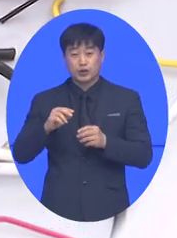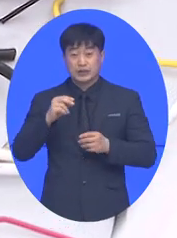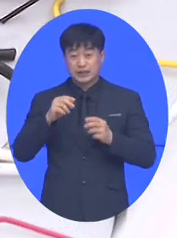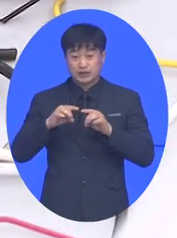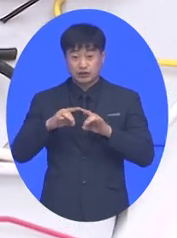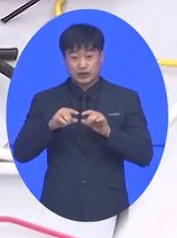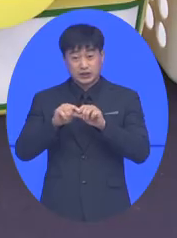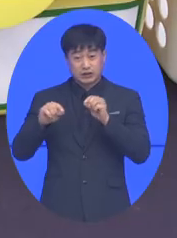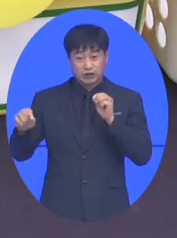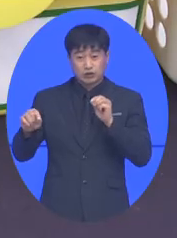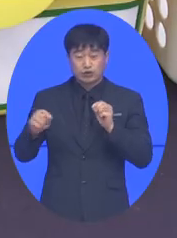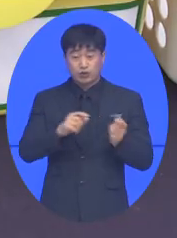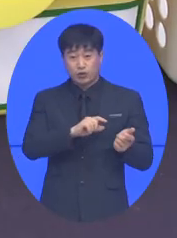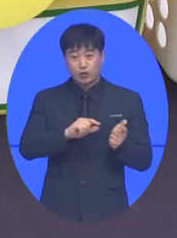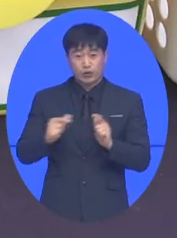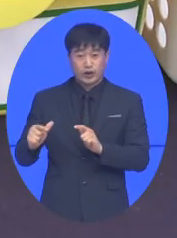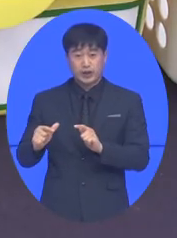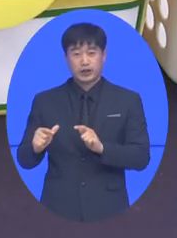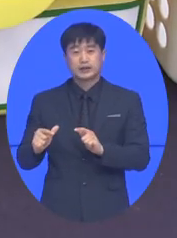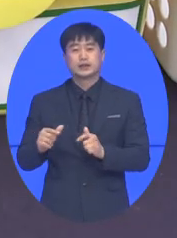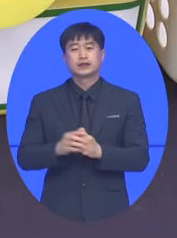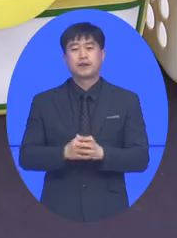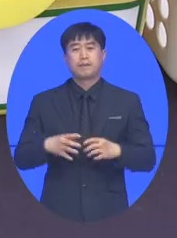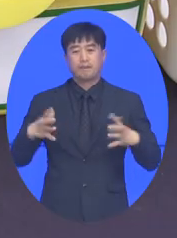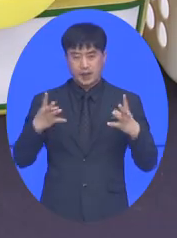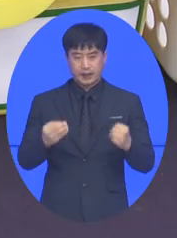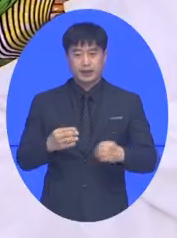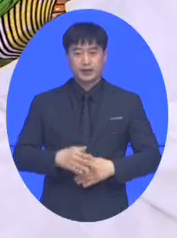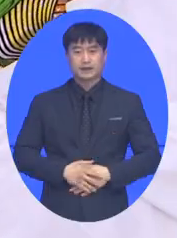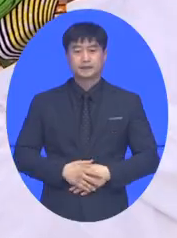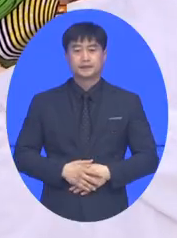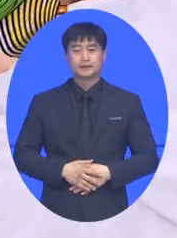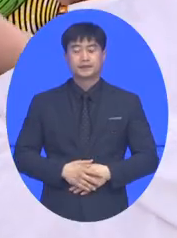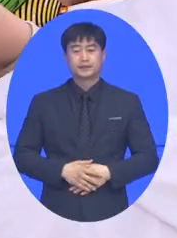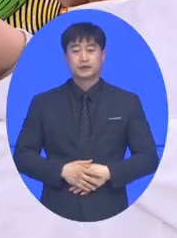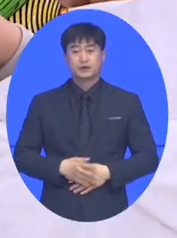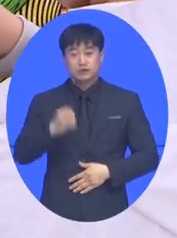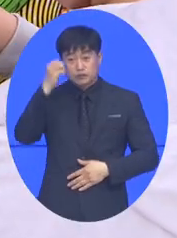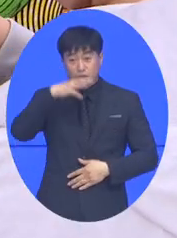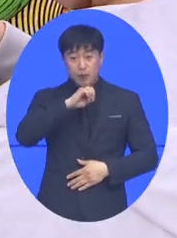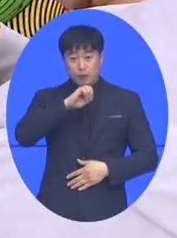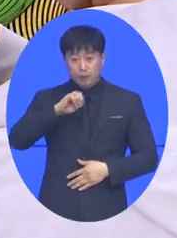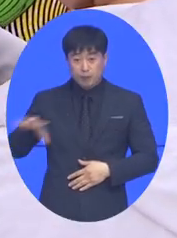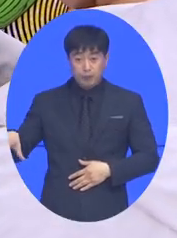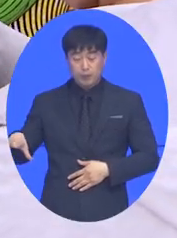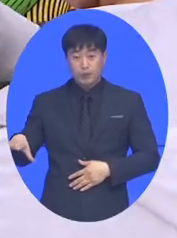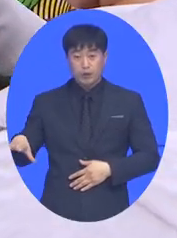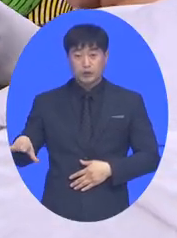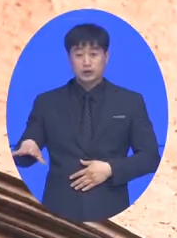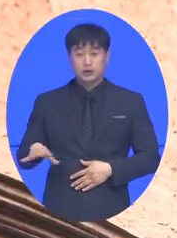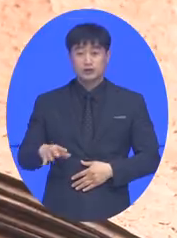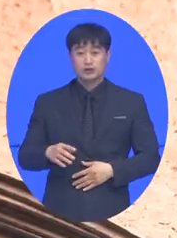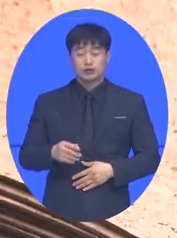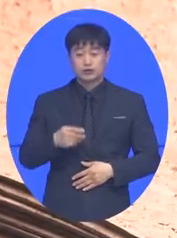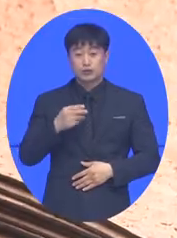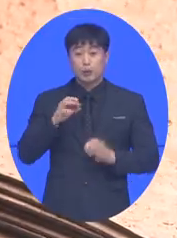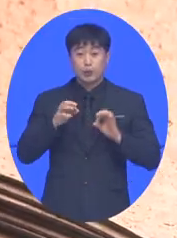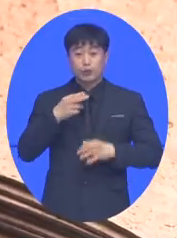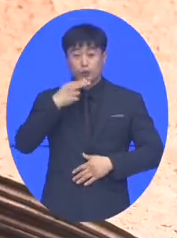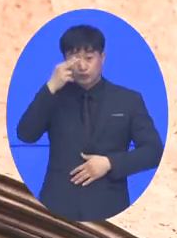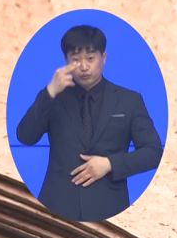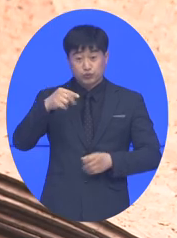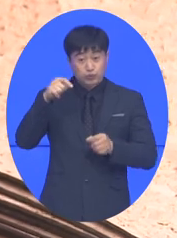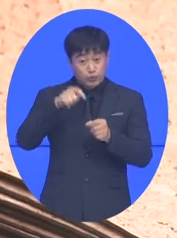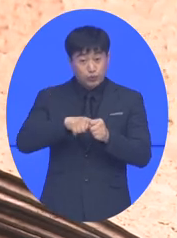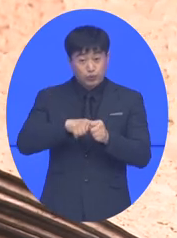재탄생시키는 재활용 재료들이 사실 한 보따리입니다 그냥 내다 버려지는 와인 코르크 마개 우유팩